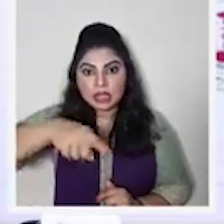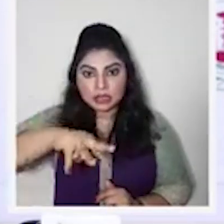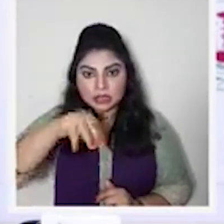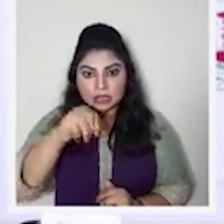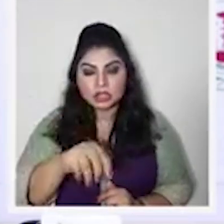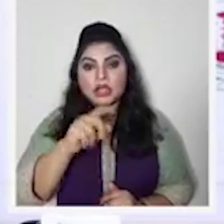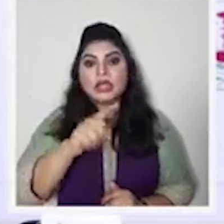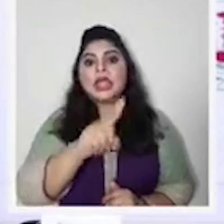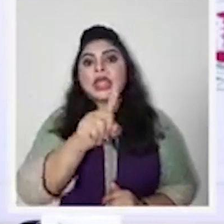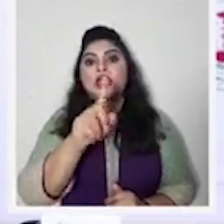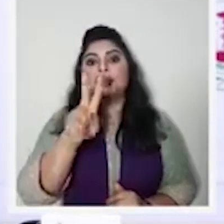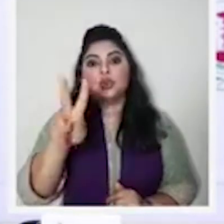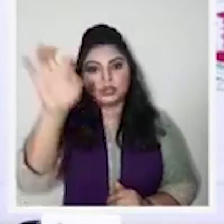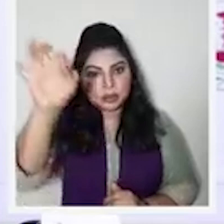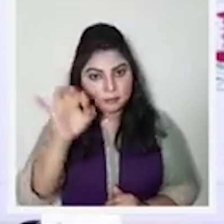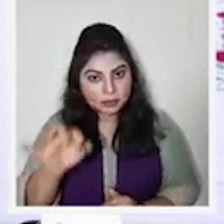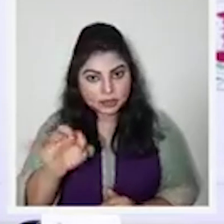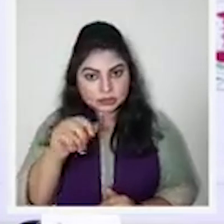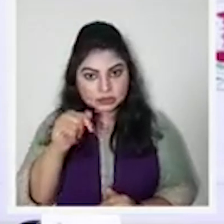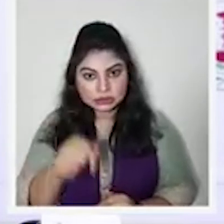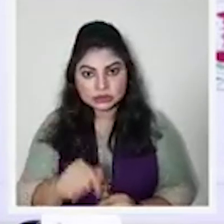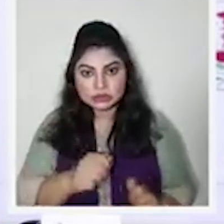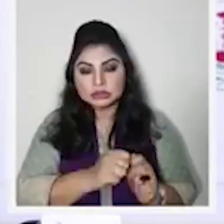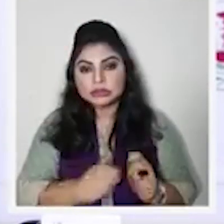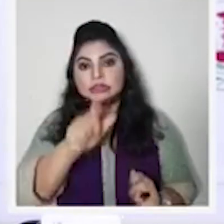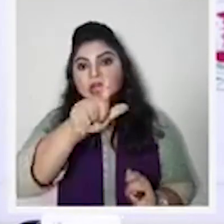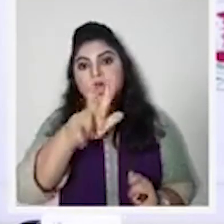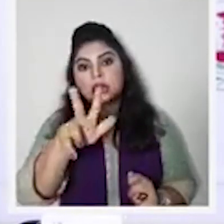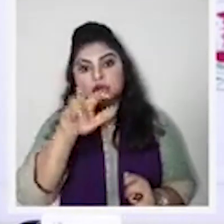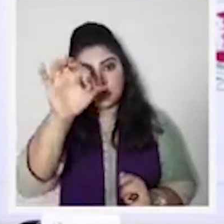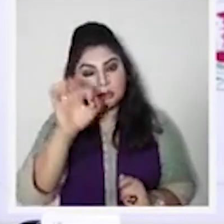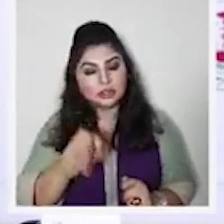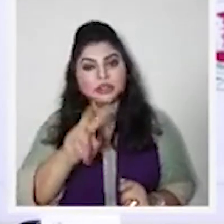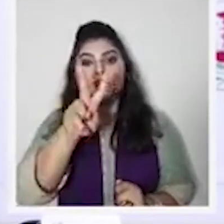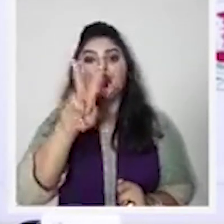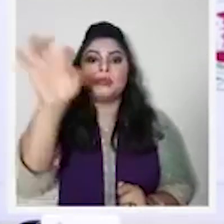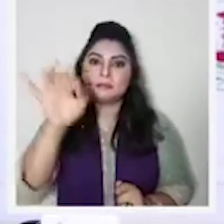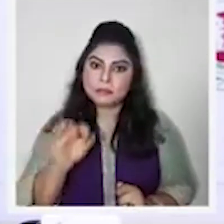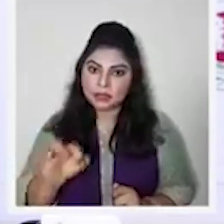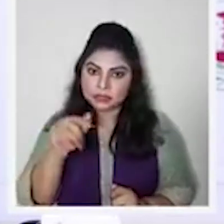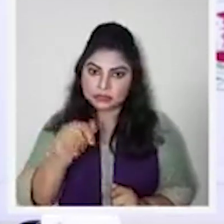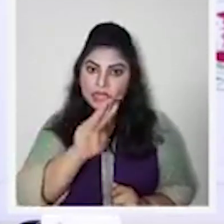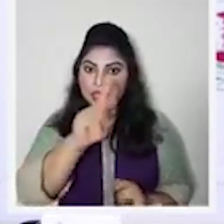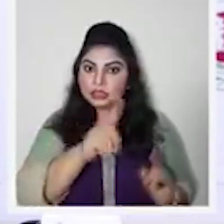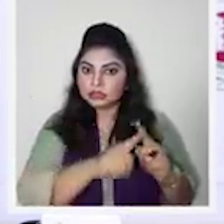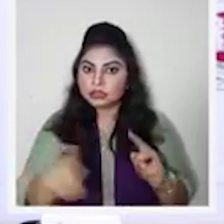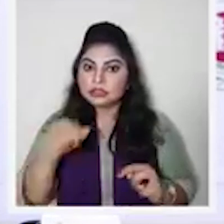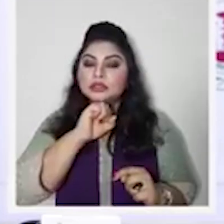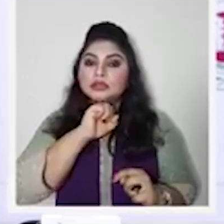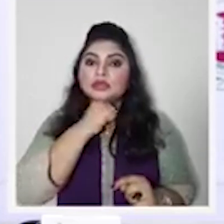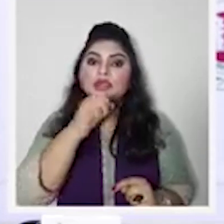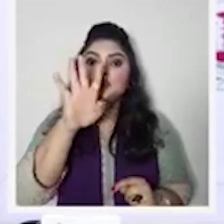0-10 বছরে 17 জন 0.66%, 11-20 বছর 29 জন 1.12%,